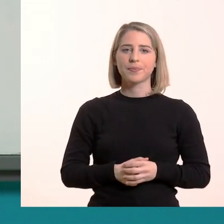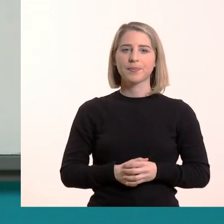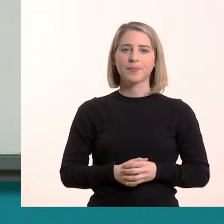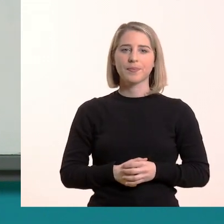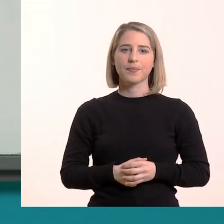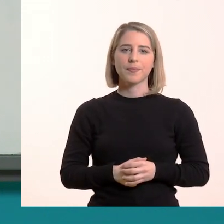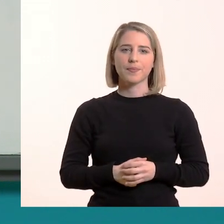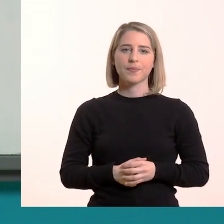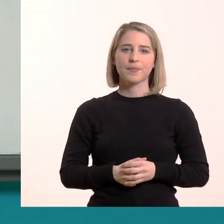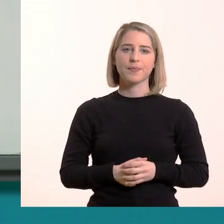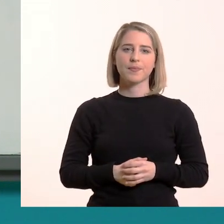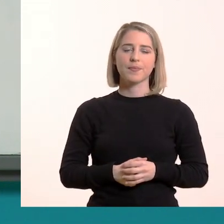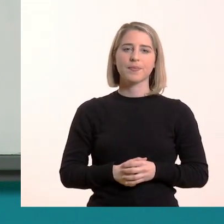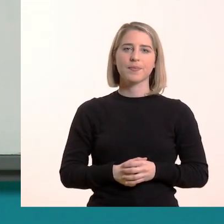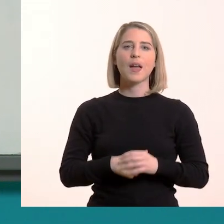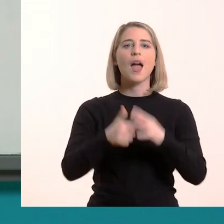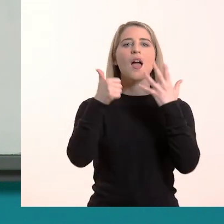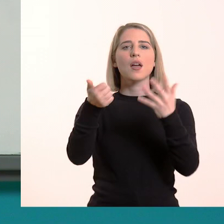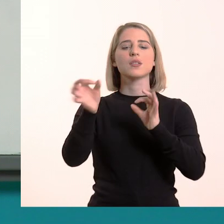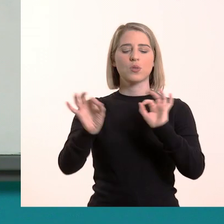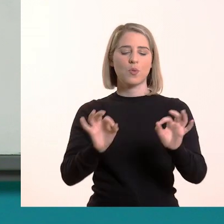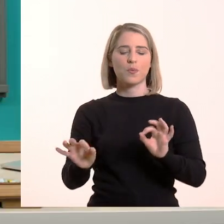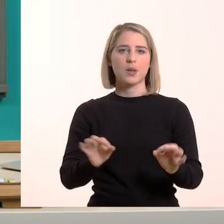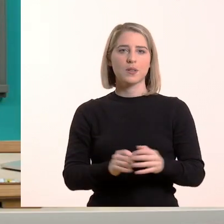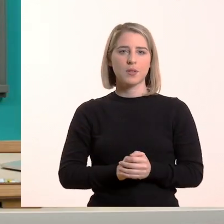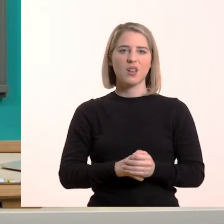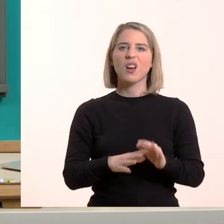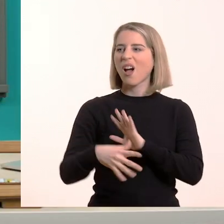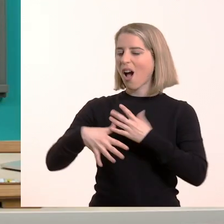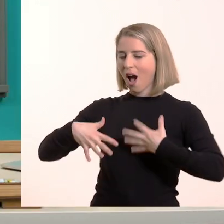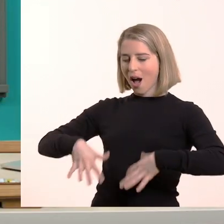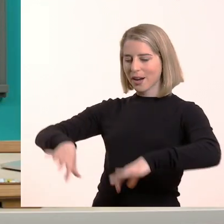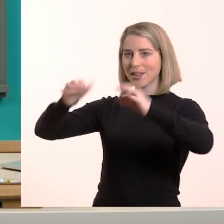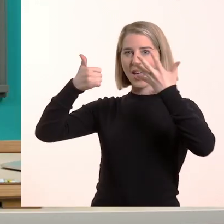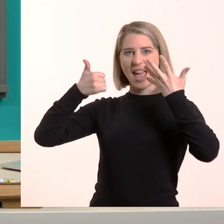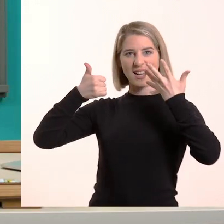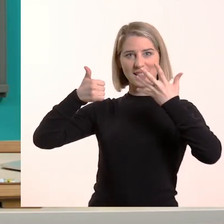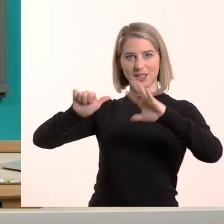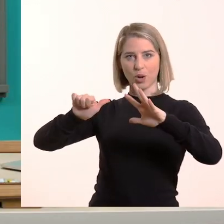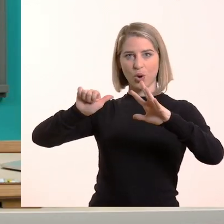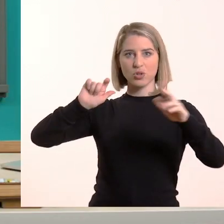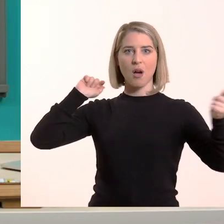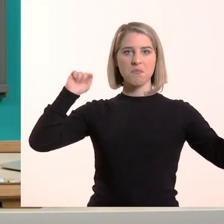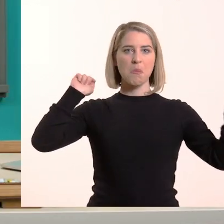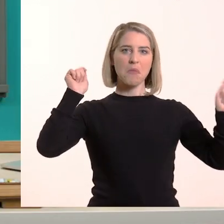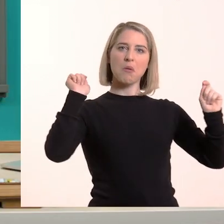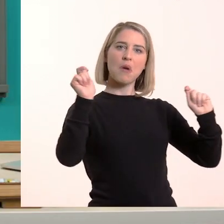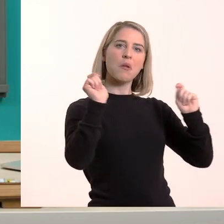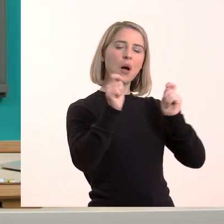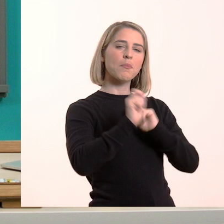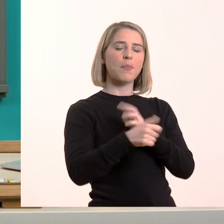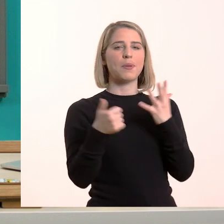6 νομίσματα. Εκεί λοιπόν που έχει 600, πόσα έχει τώρα? 6